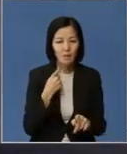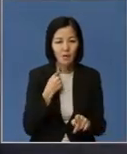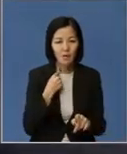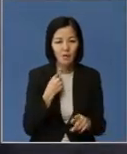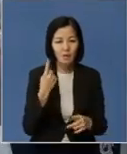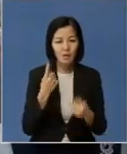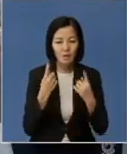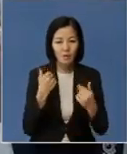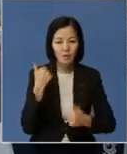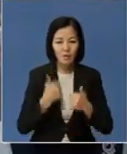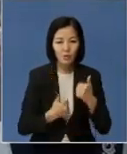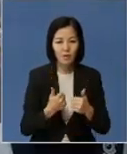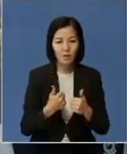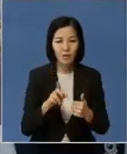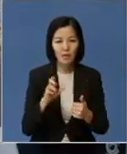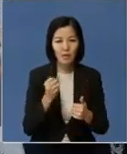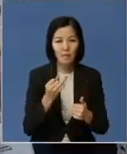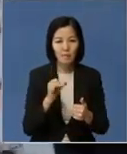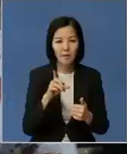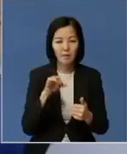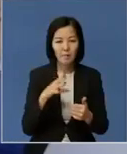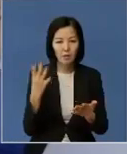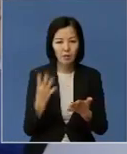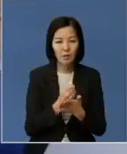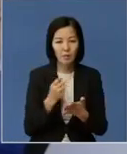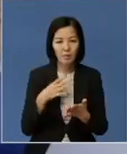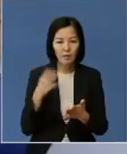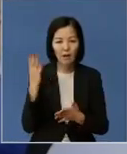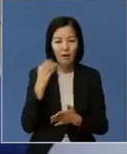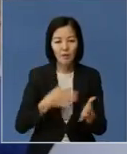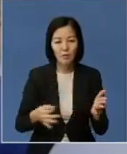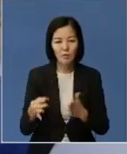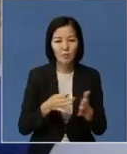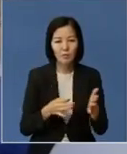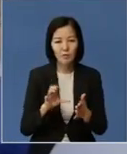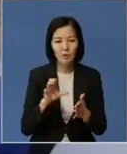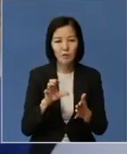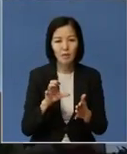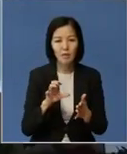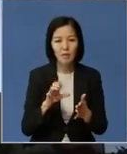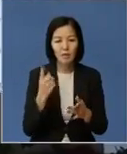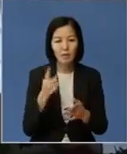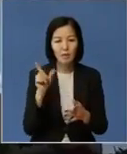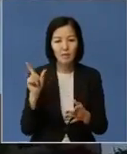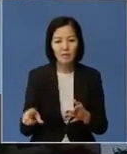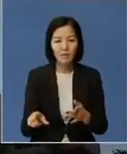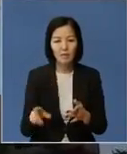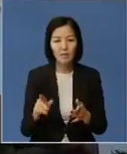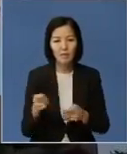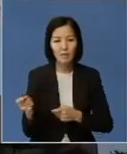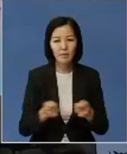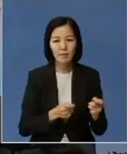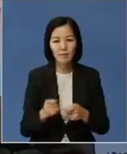дүбірлі додада бас жүлдені Бейбіт Мұсаев жеңіп алды. Алматы облыстық Сүйінбай атындағы филармонияның жеке дауыстағы әншісіне басқарма